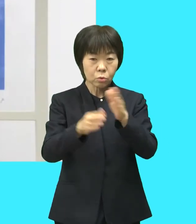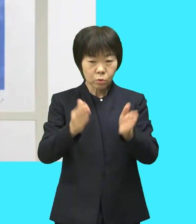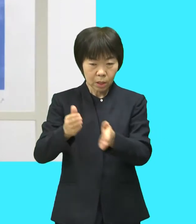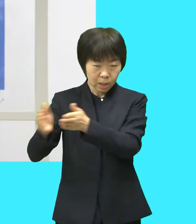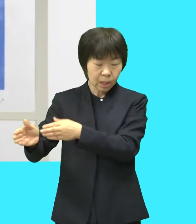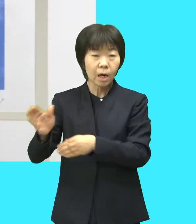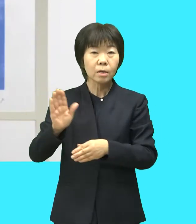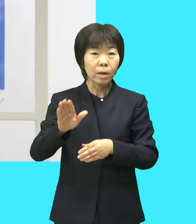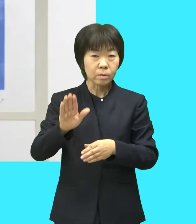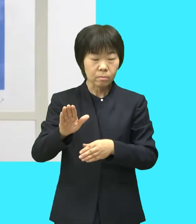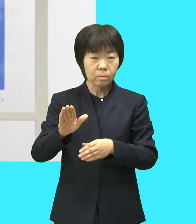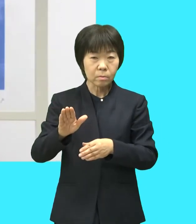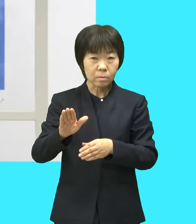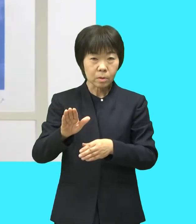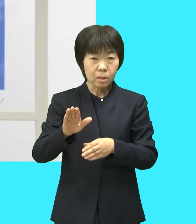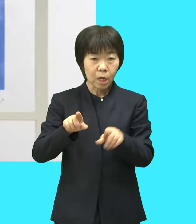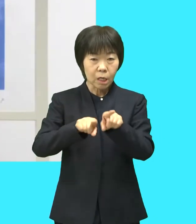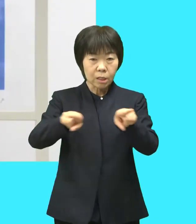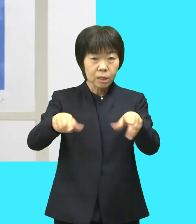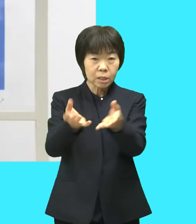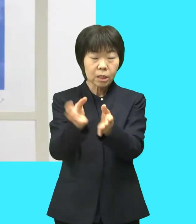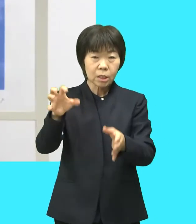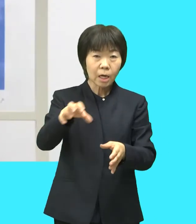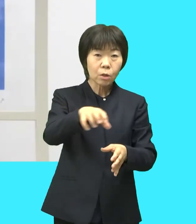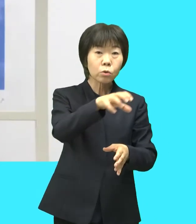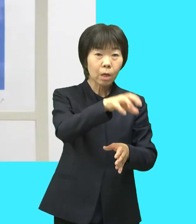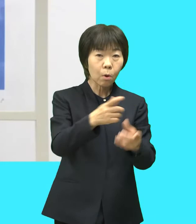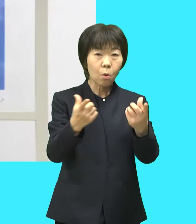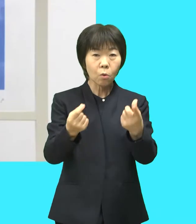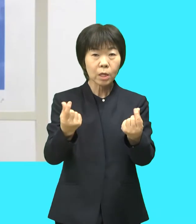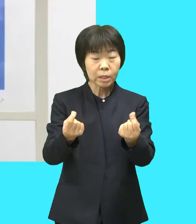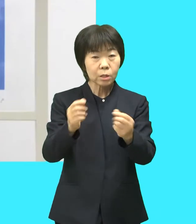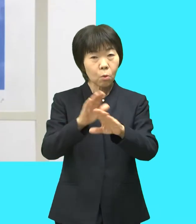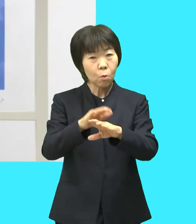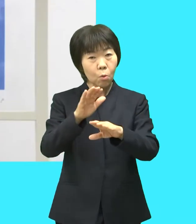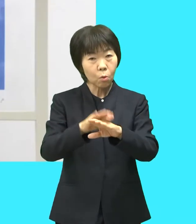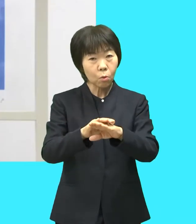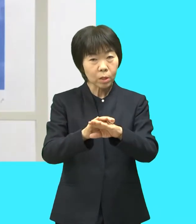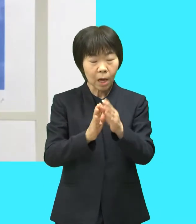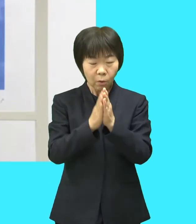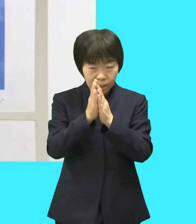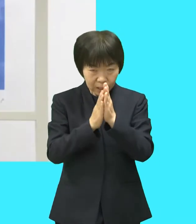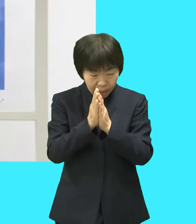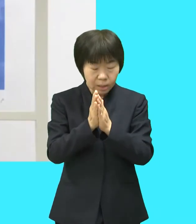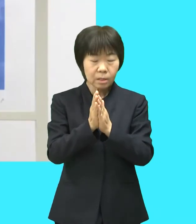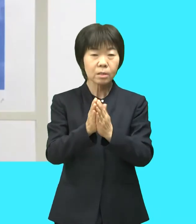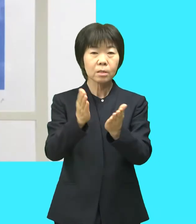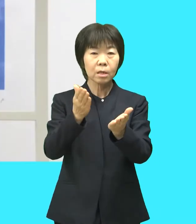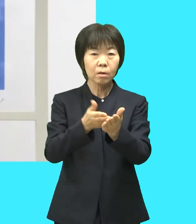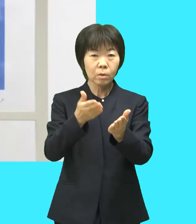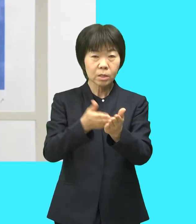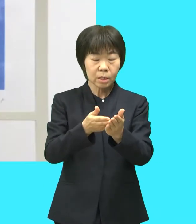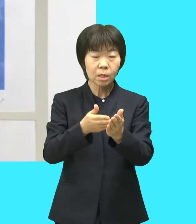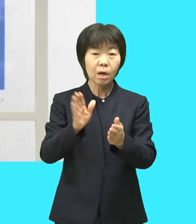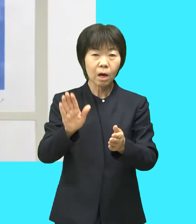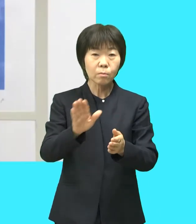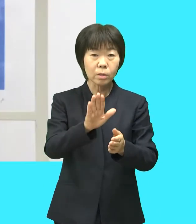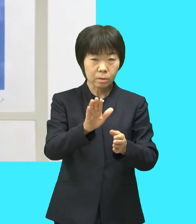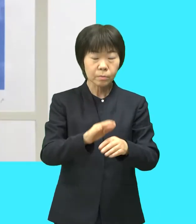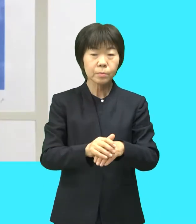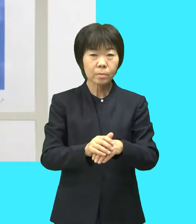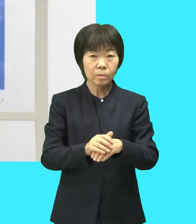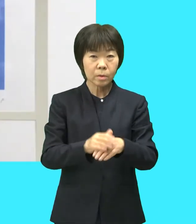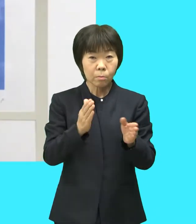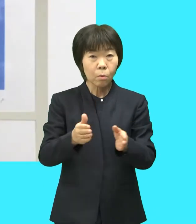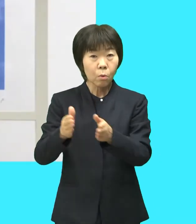ております。また各自治体においても同様の取り扱いをお願いできないかということでお話をしておりますが、